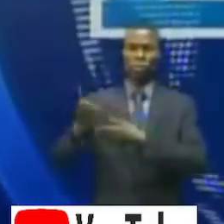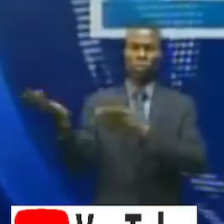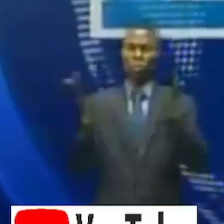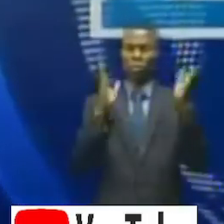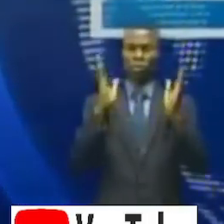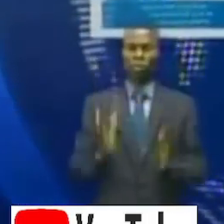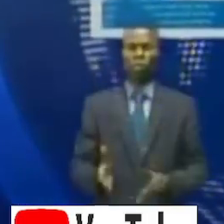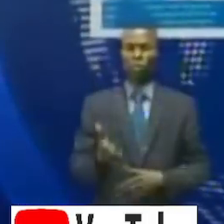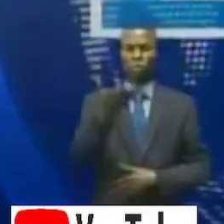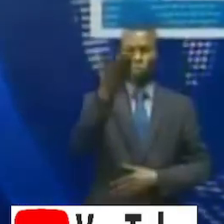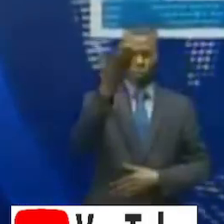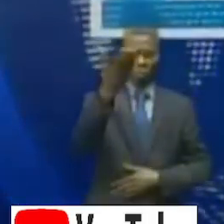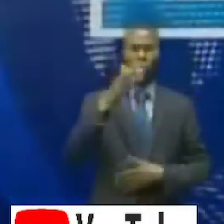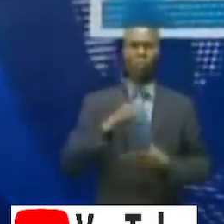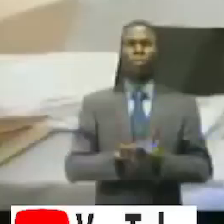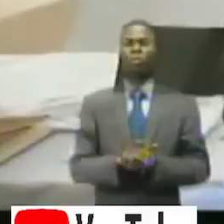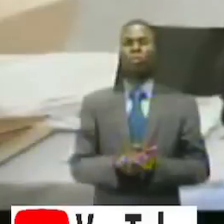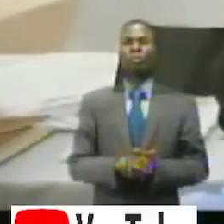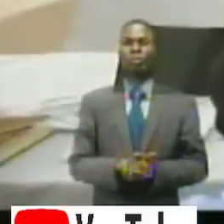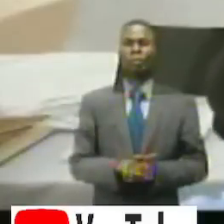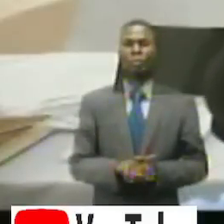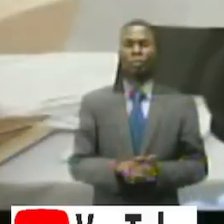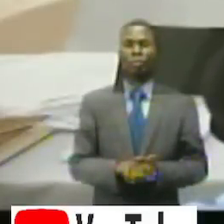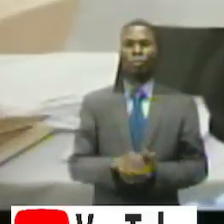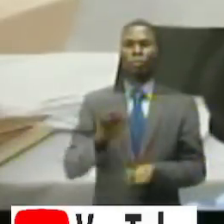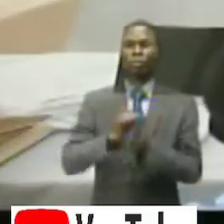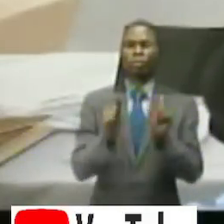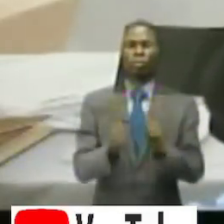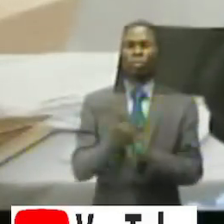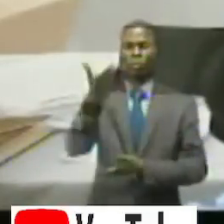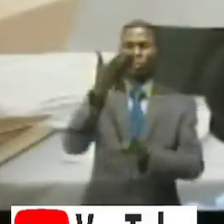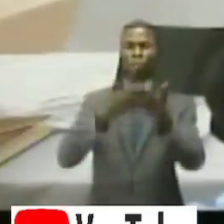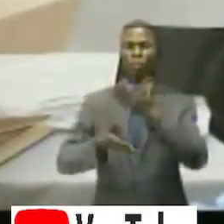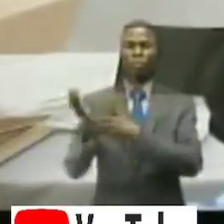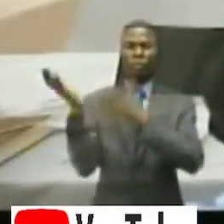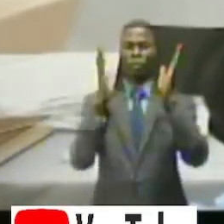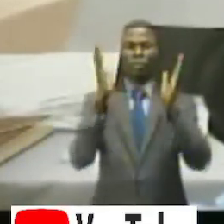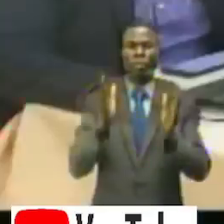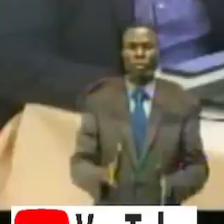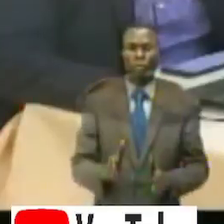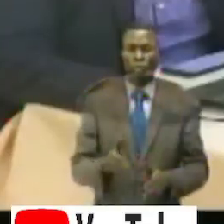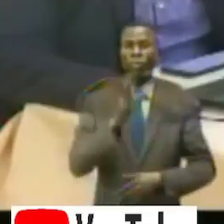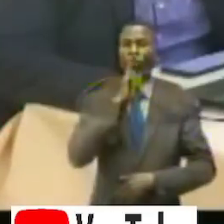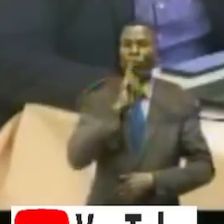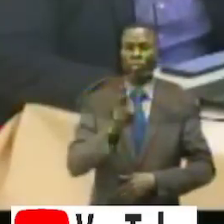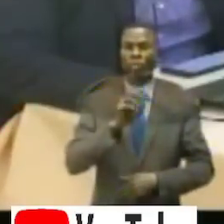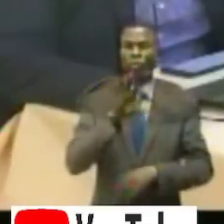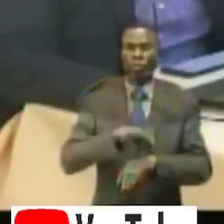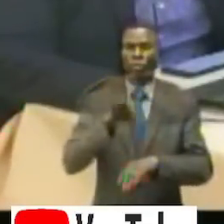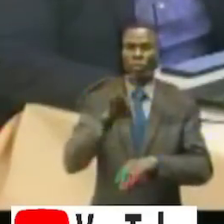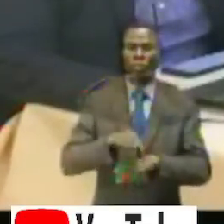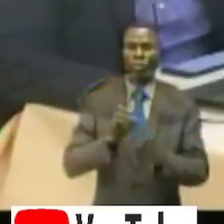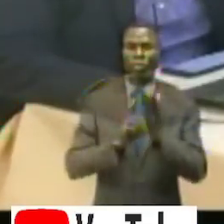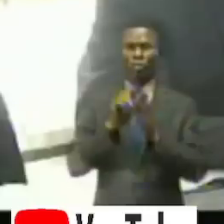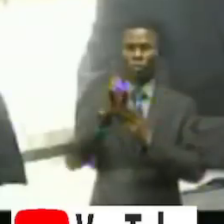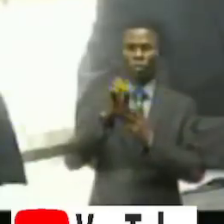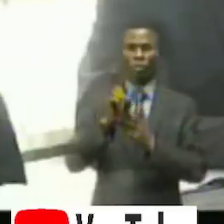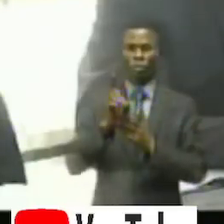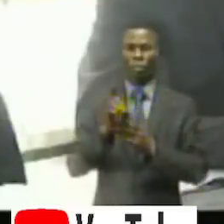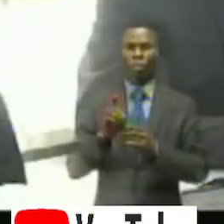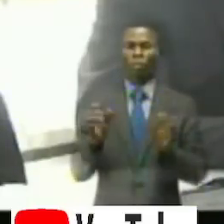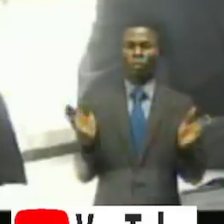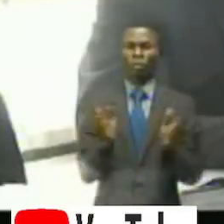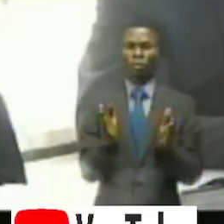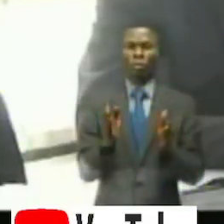Karen Kankolongo pour le reportage. Le secteur de passation de marché et une véritable opportunité pour le développement de micro, petites et